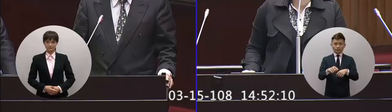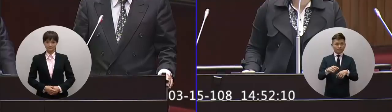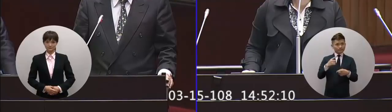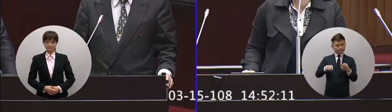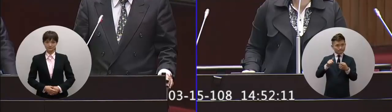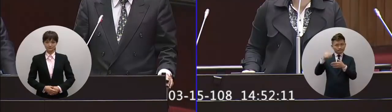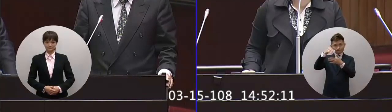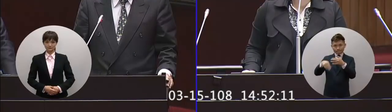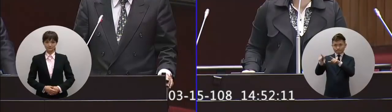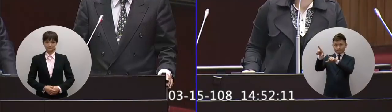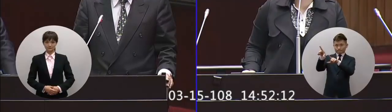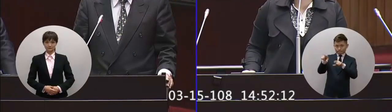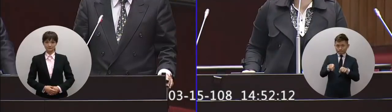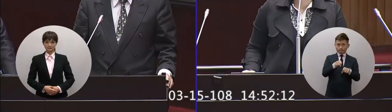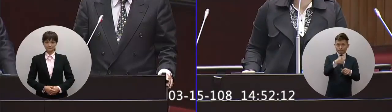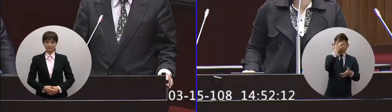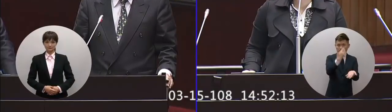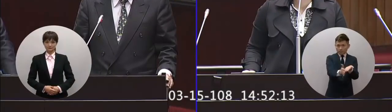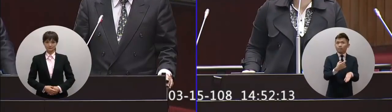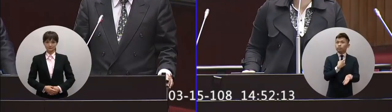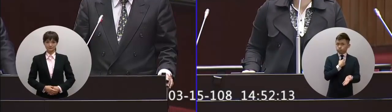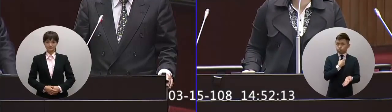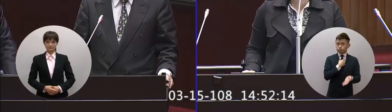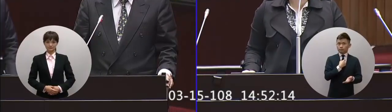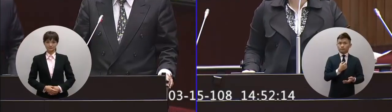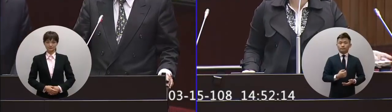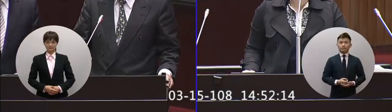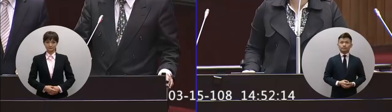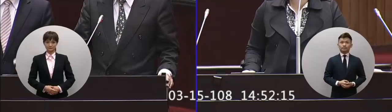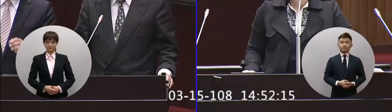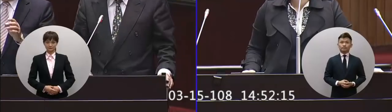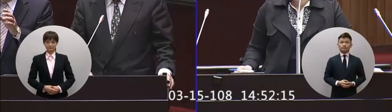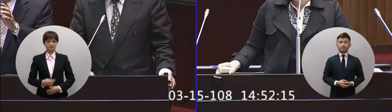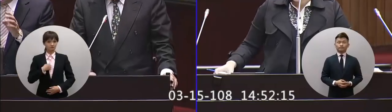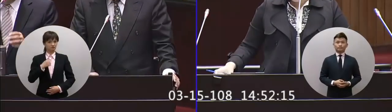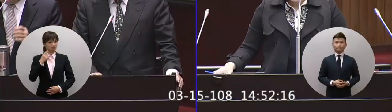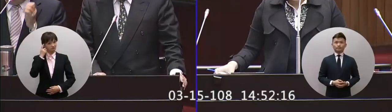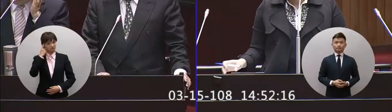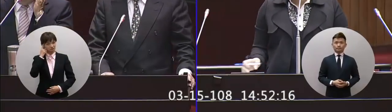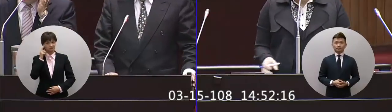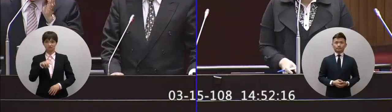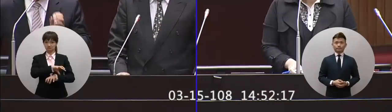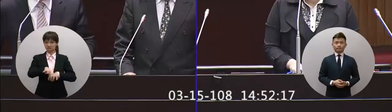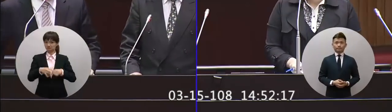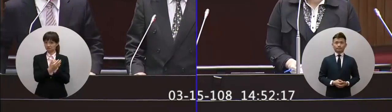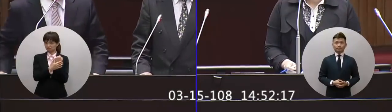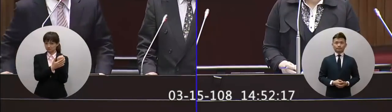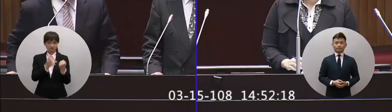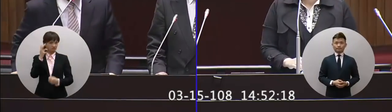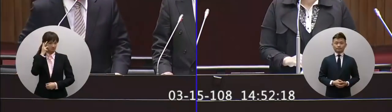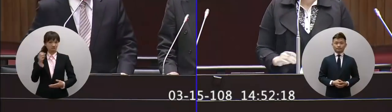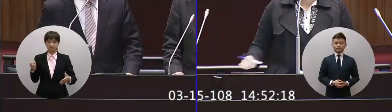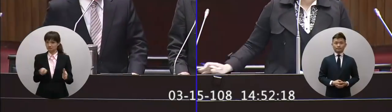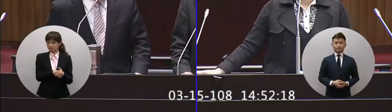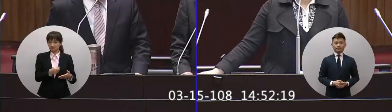的机制来解决它的问题。院长， 我对于环境保护始终坚持，应该做